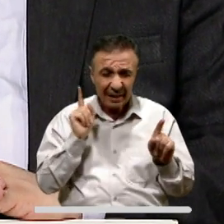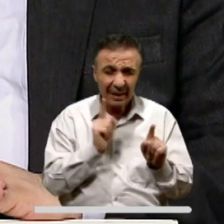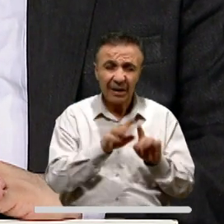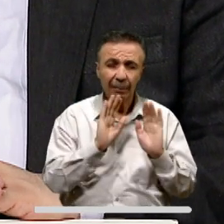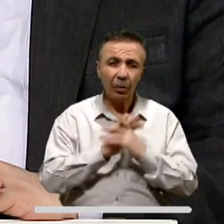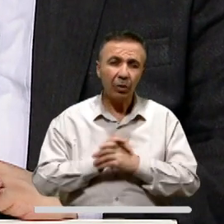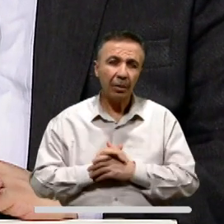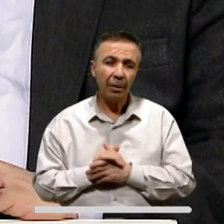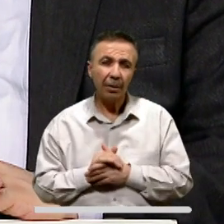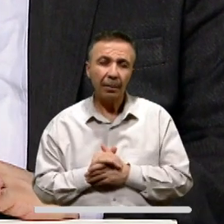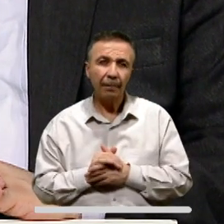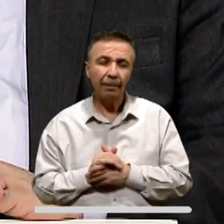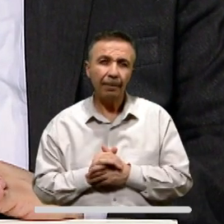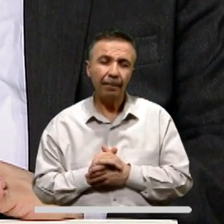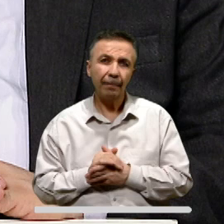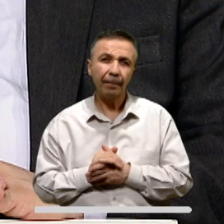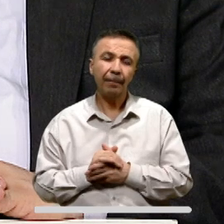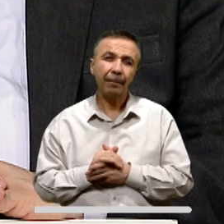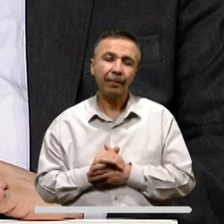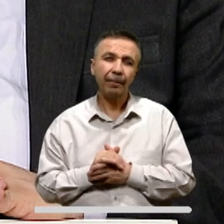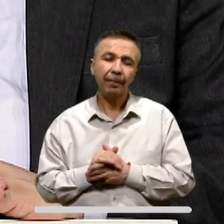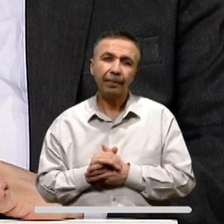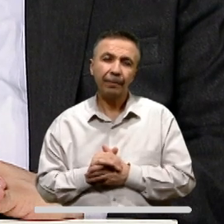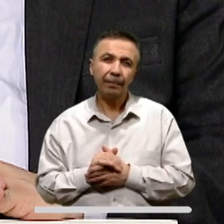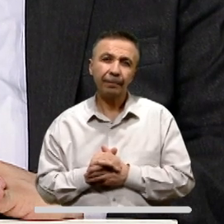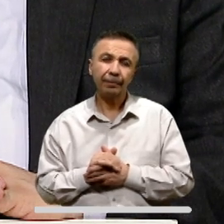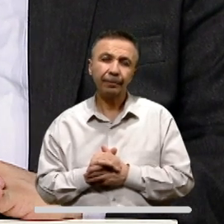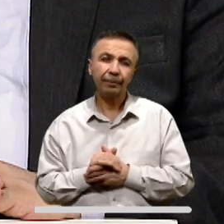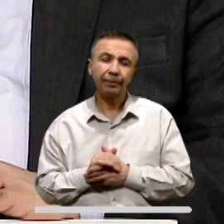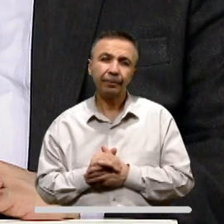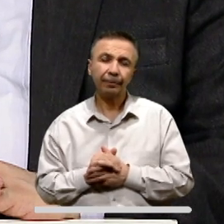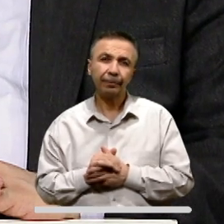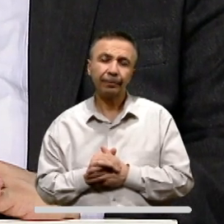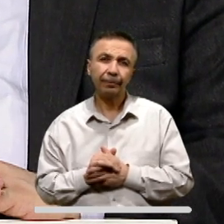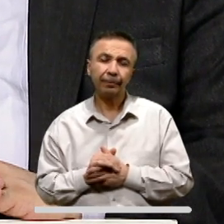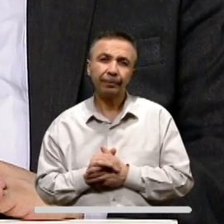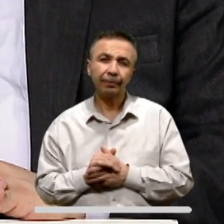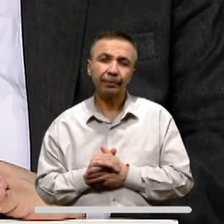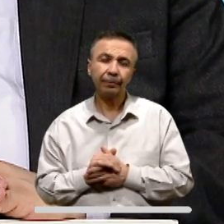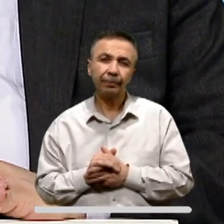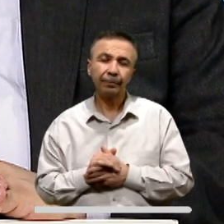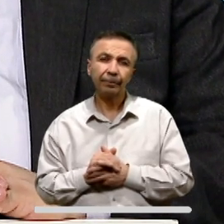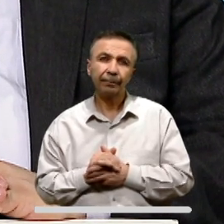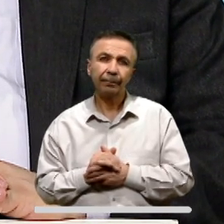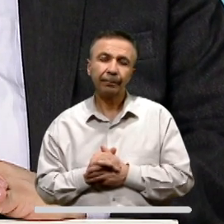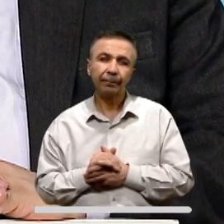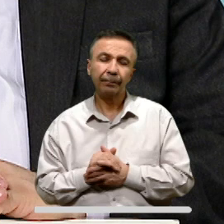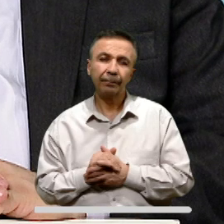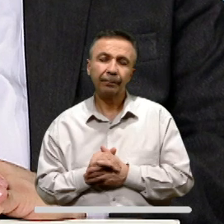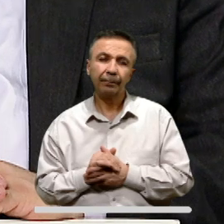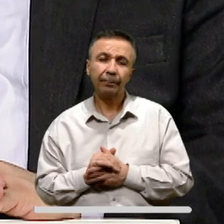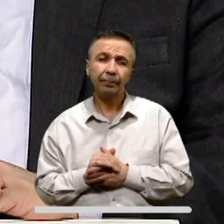deizm modası kahrolasıca. Hocam size İsa Bey, özür dilerim. İlk soruyla alakalı hocam bir şey soracak size.